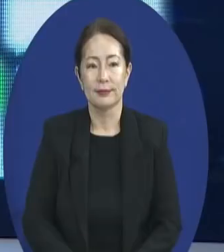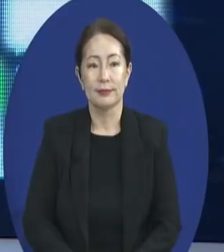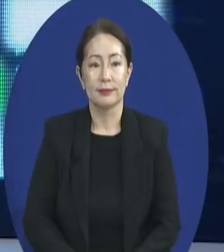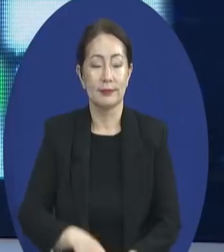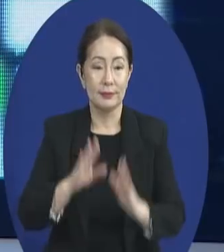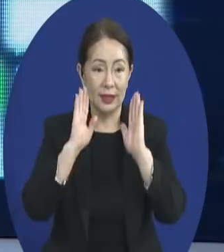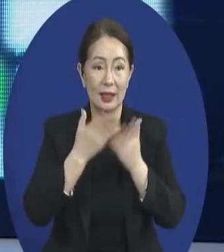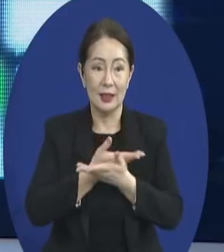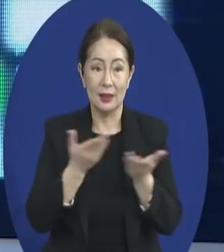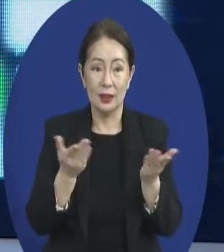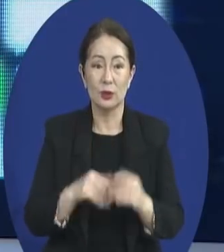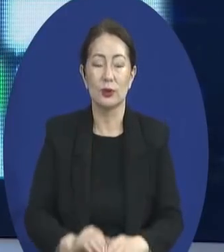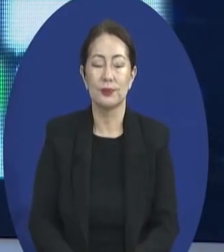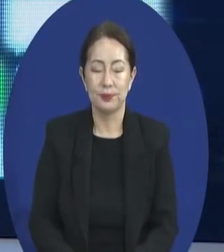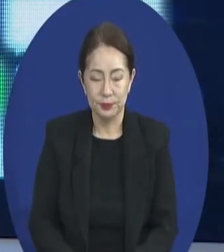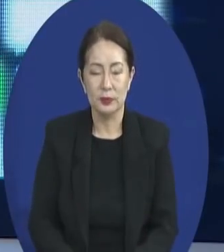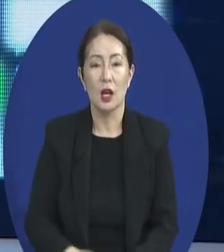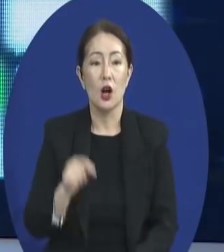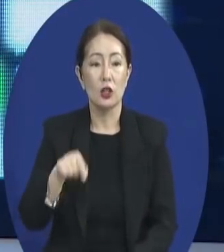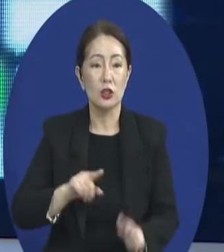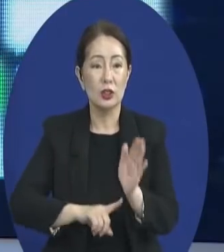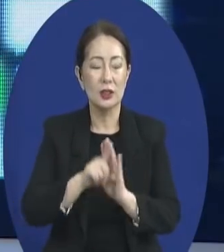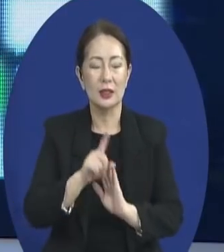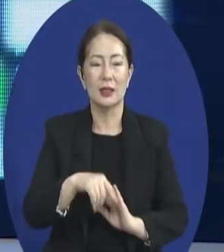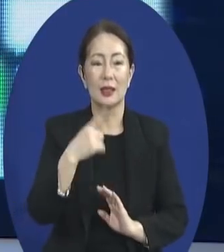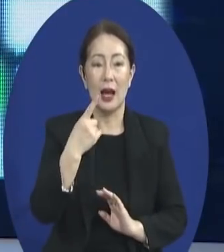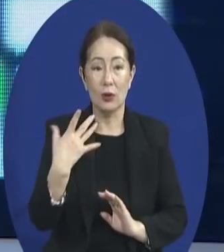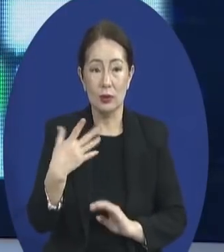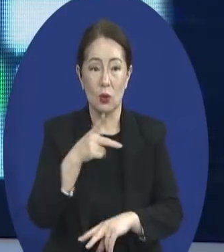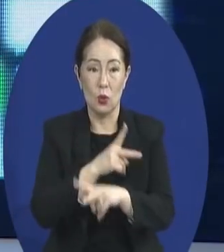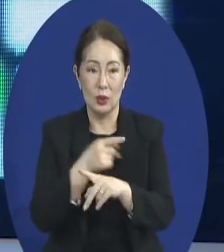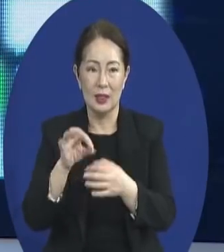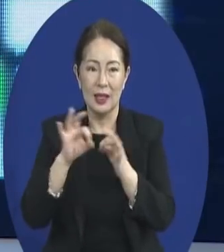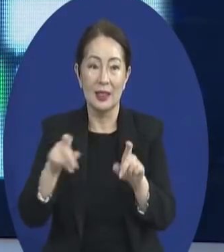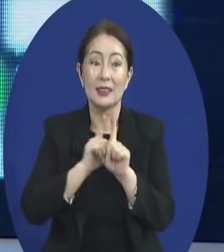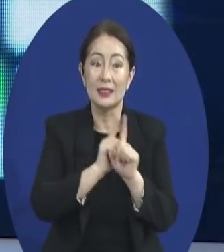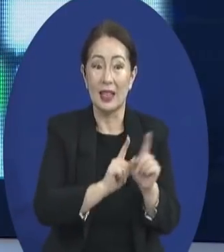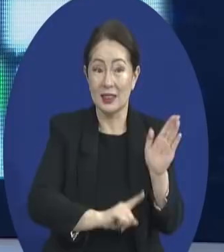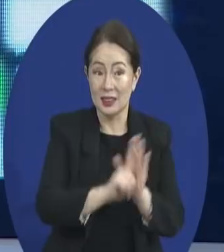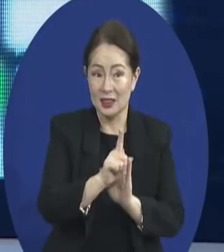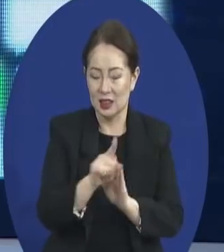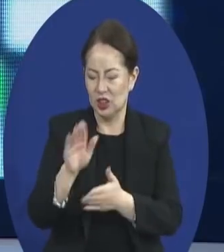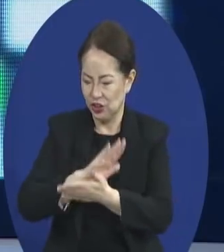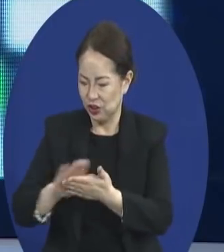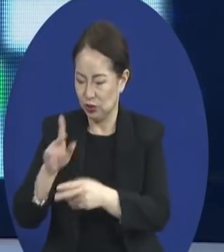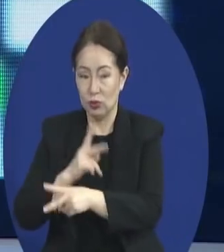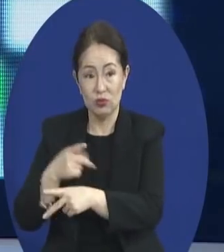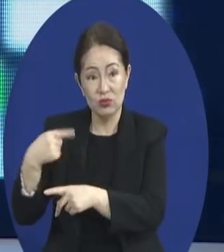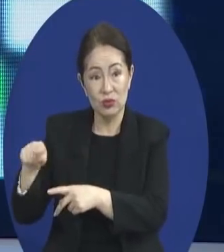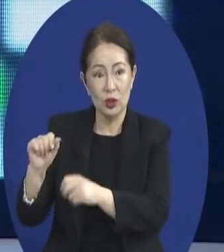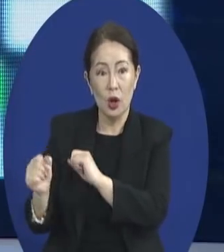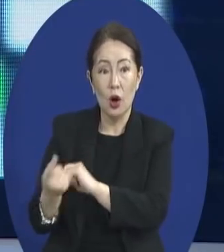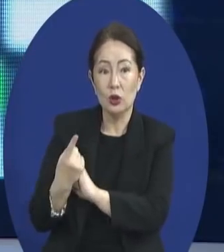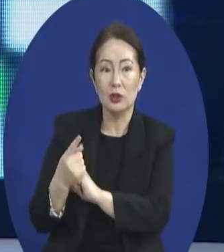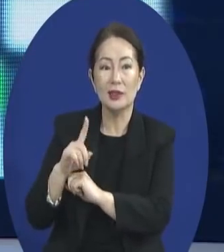Хөтөлбөрийн дараагийн хэсэгт анхаарлаа хандуулцгаана уу. Өнөөдрөөс эхлэн 15 хууль хүчин төгөлдөрөөр мөрдөгдөж эхэллээ. Шинээр хэрэгжиж эхлэх хуулийн онцлог заалтын